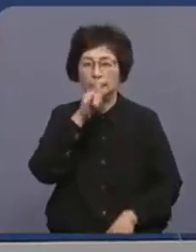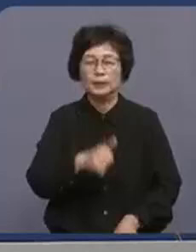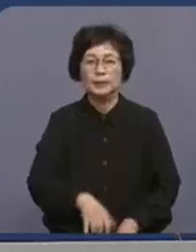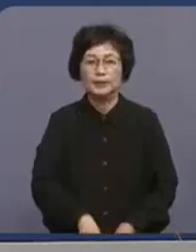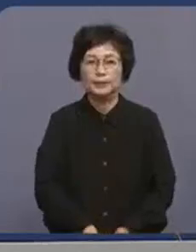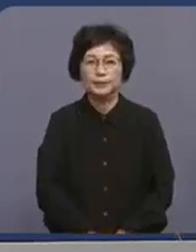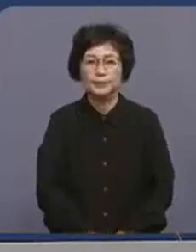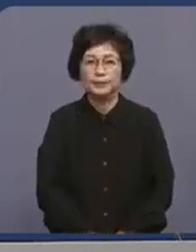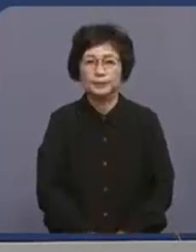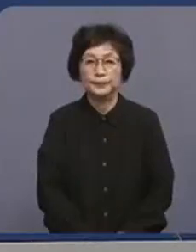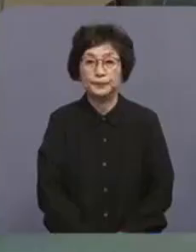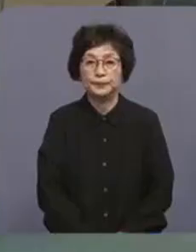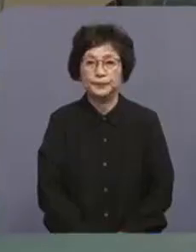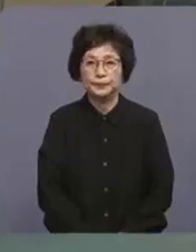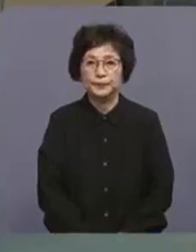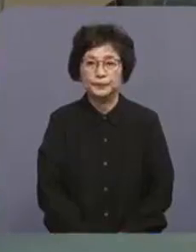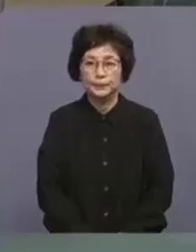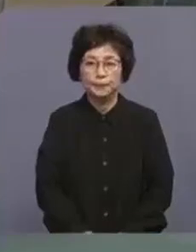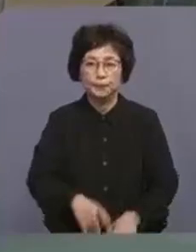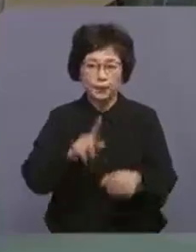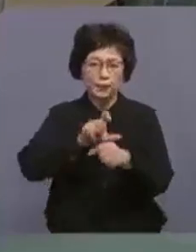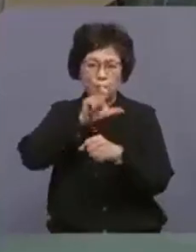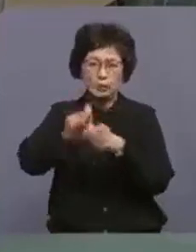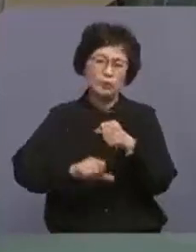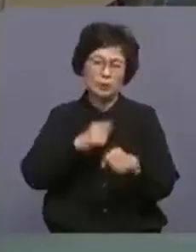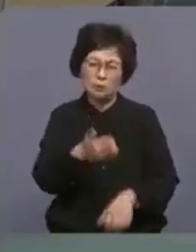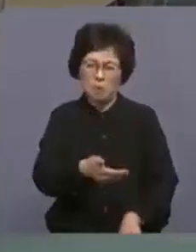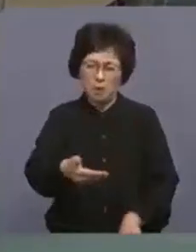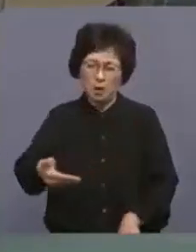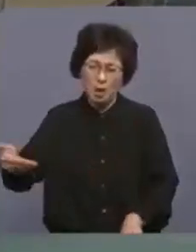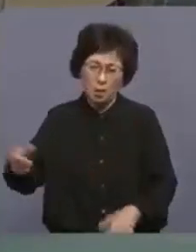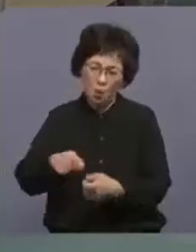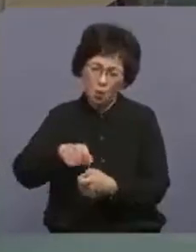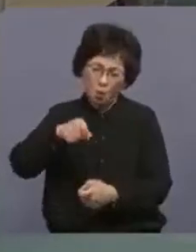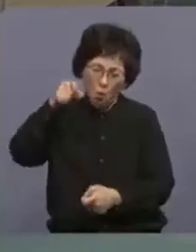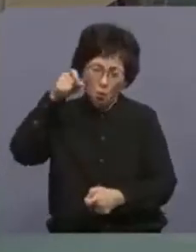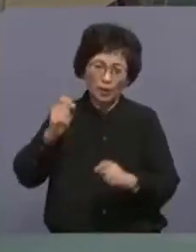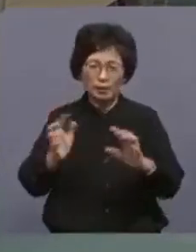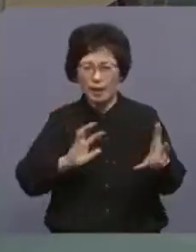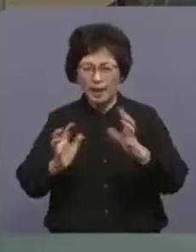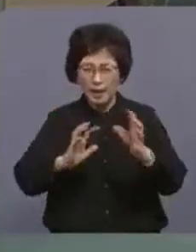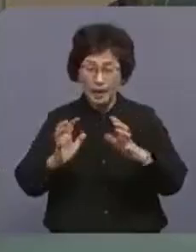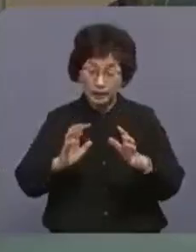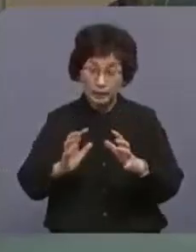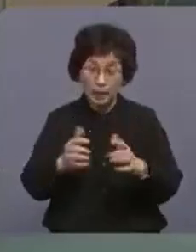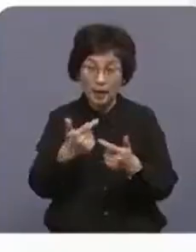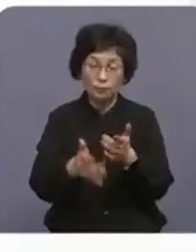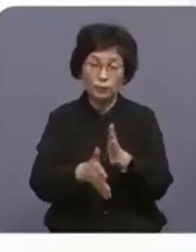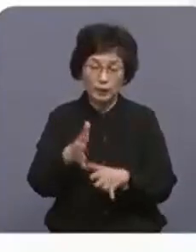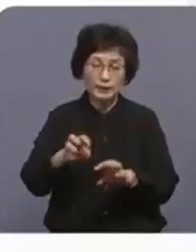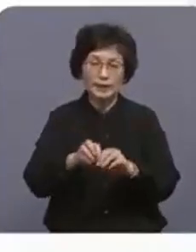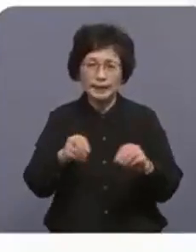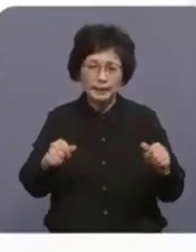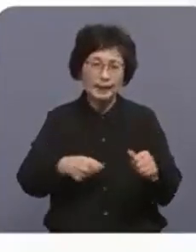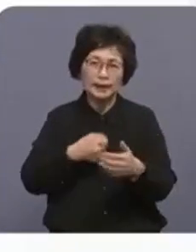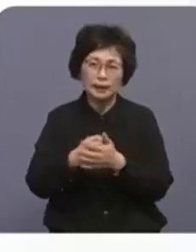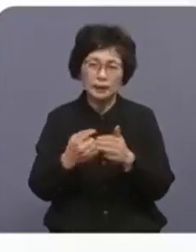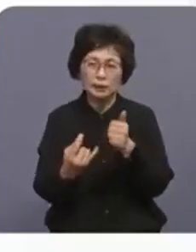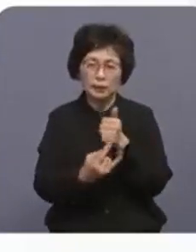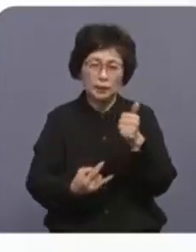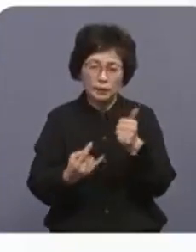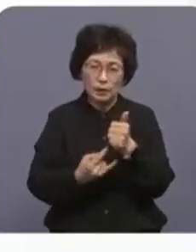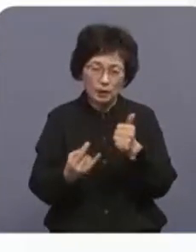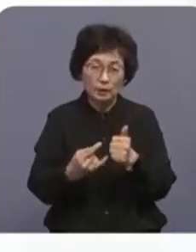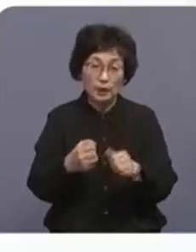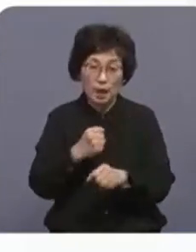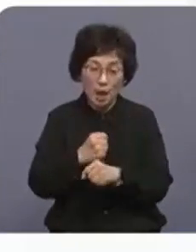부여할 수가 있겠습니다. 15년 넘게 이어진 해묵은 논쟁을 부산시가 입지선정위원회까지 꾸려 일단 결론은